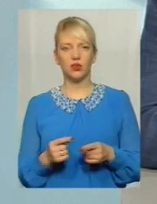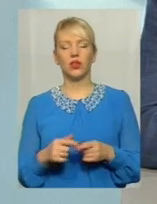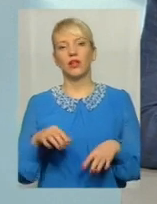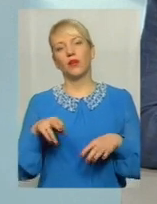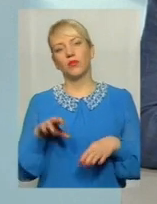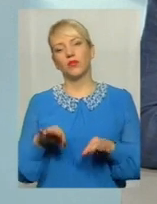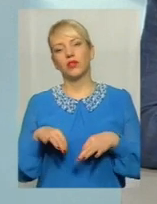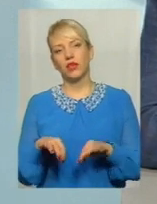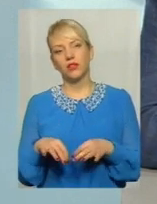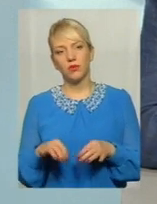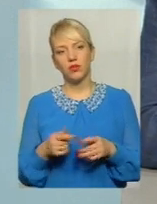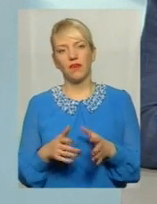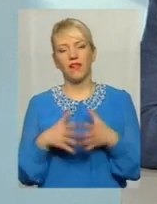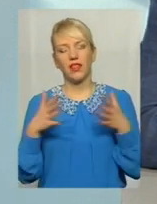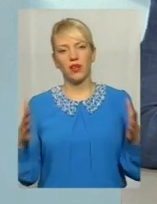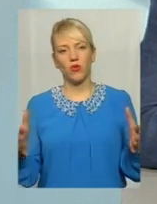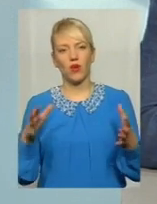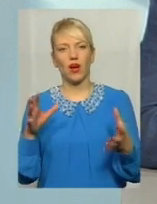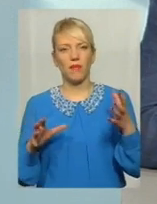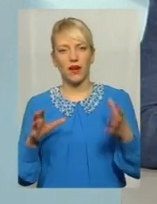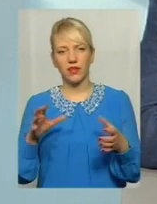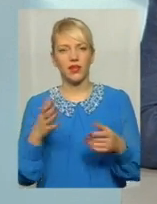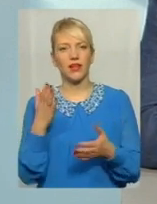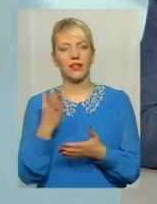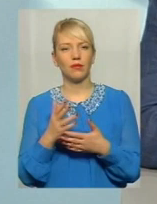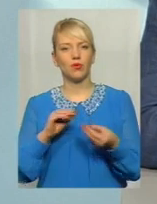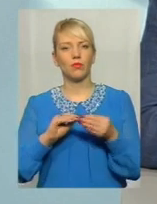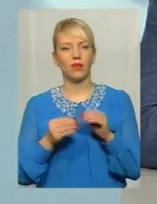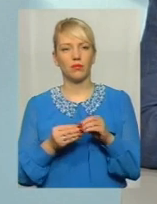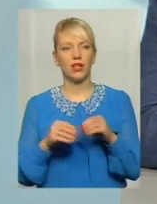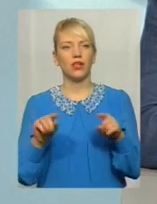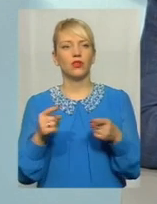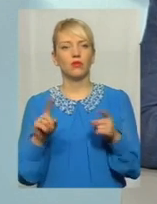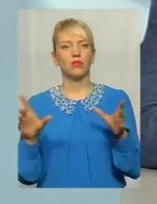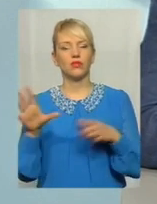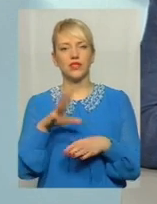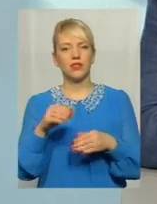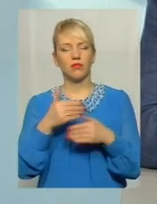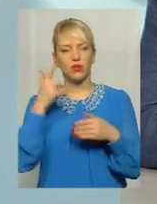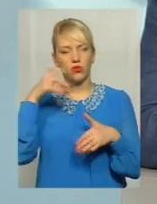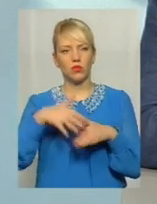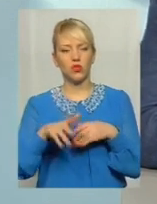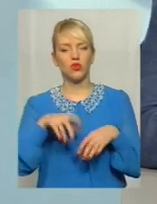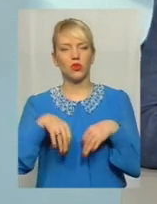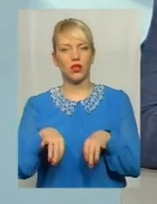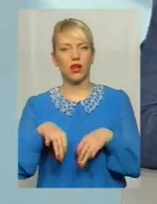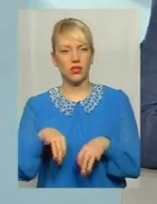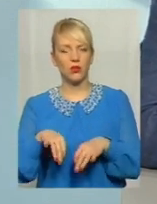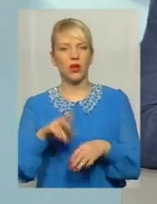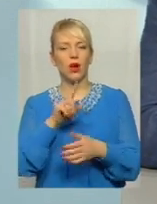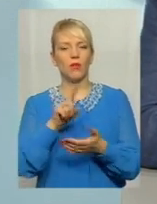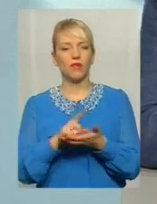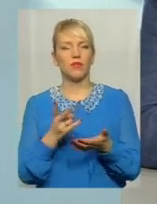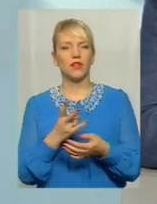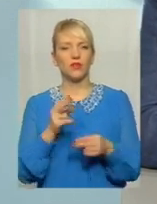транспортах великогабаритних проблеми є, тому що всі ми розуміємо, що транспорт працював, він повинен